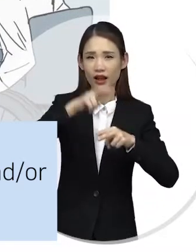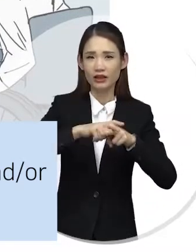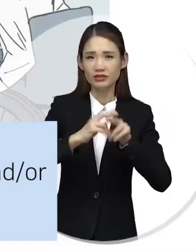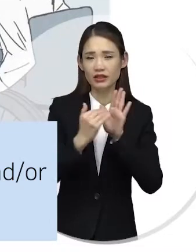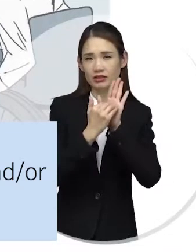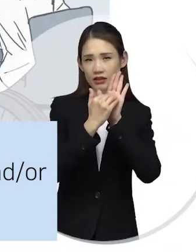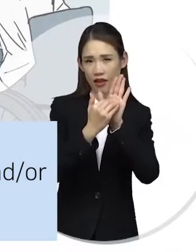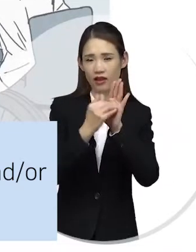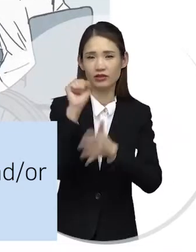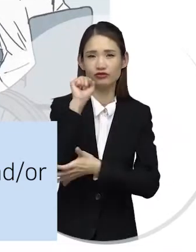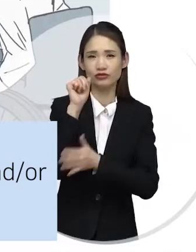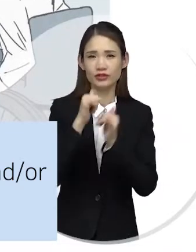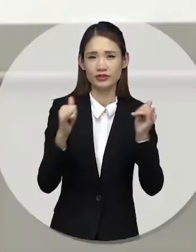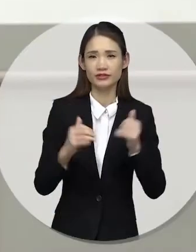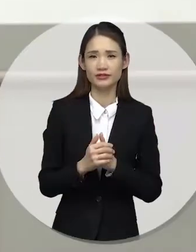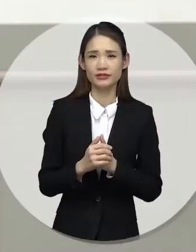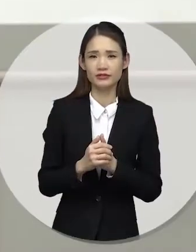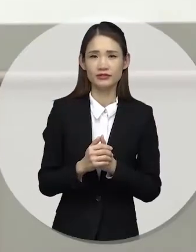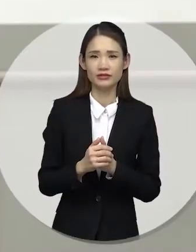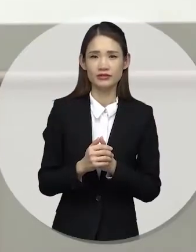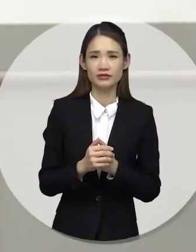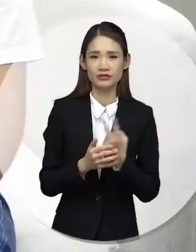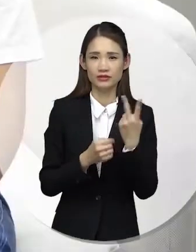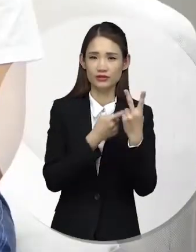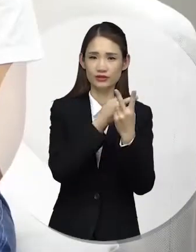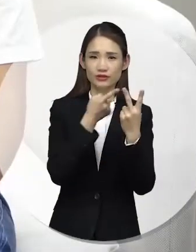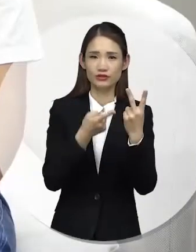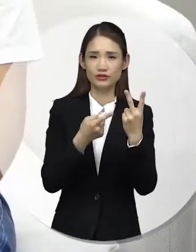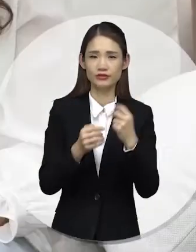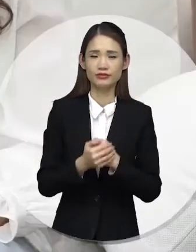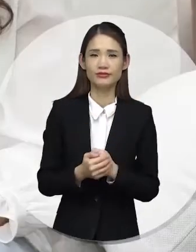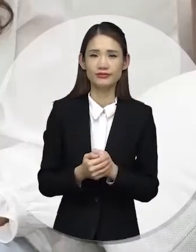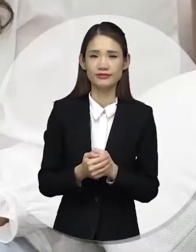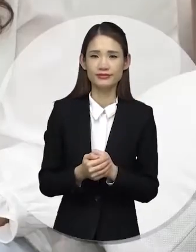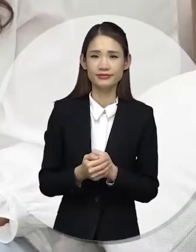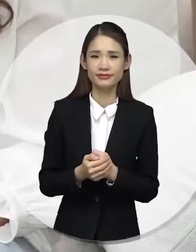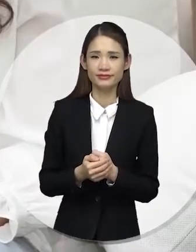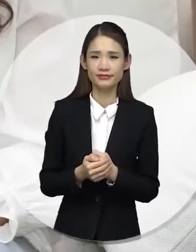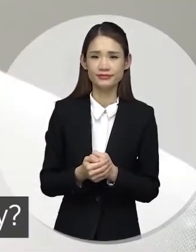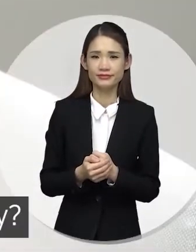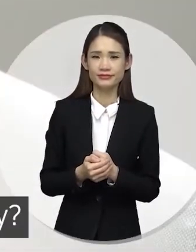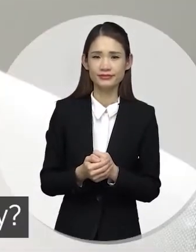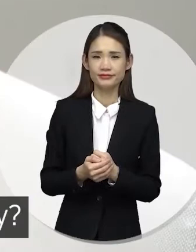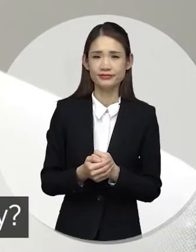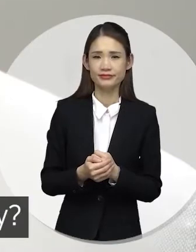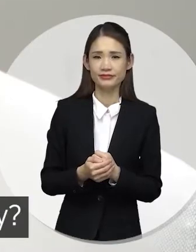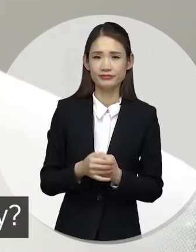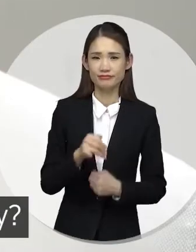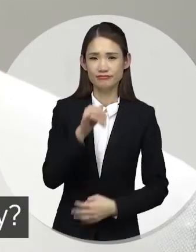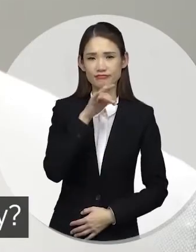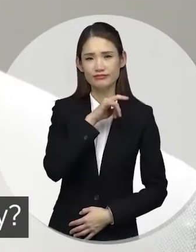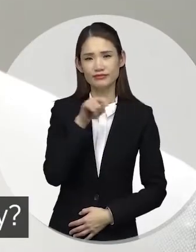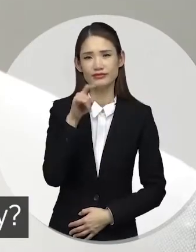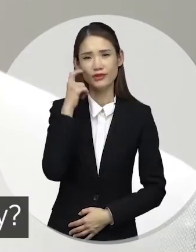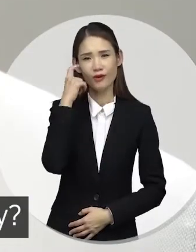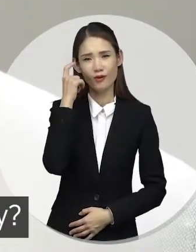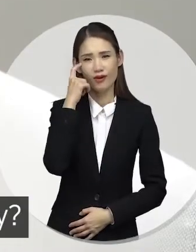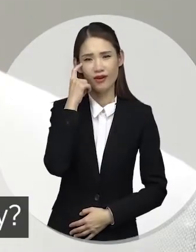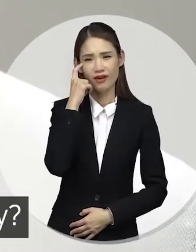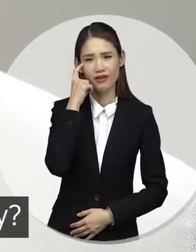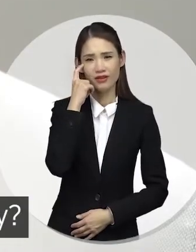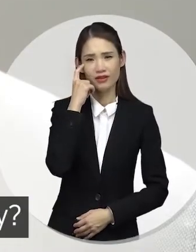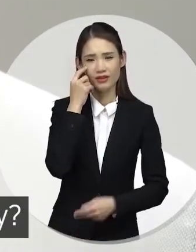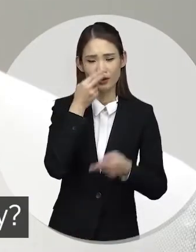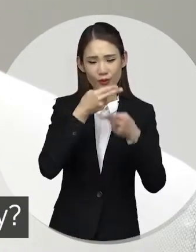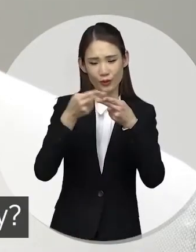탑승을 기피하려는 기사. 어떤 게 좀 마음을 건드는 것 같아요? 있잖아요. 왜